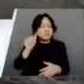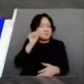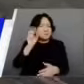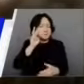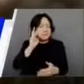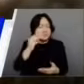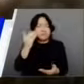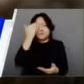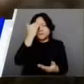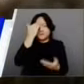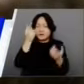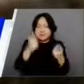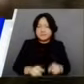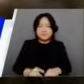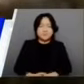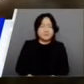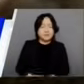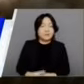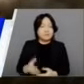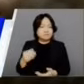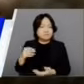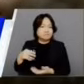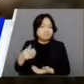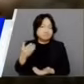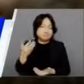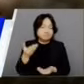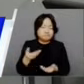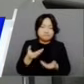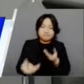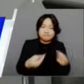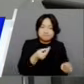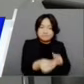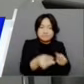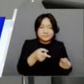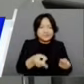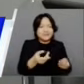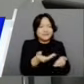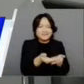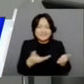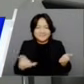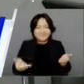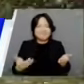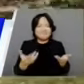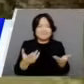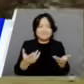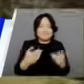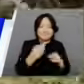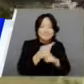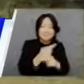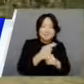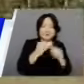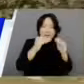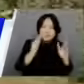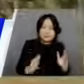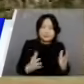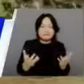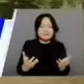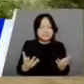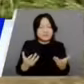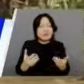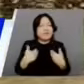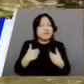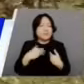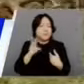construction materials, pinatututukan din ng Pangulo ang kawalan ng tubig pa rin ngayon sa probinsya, kaya magpapadala ng water filtration